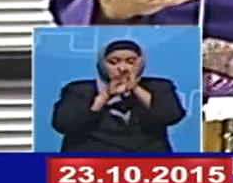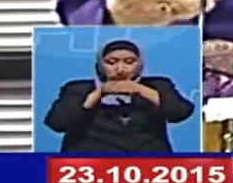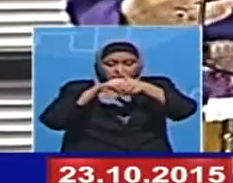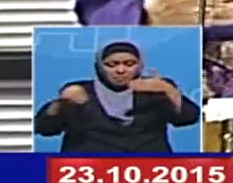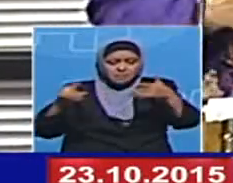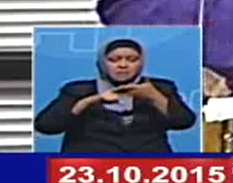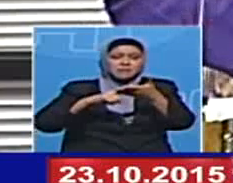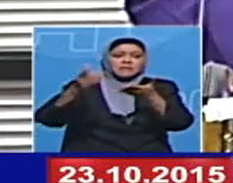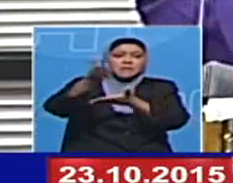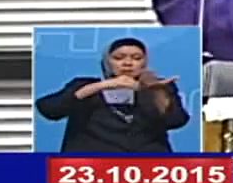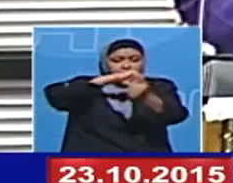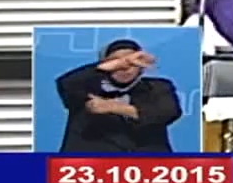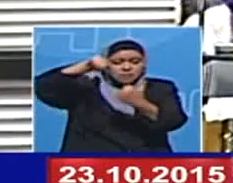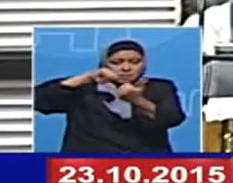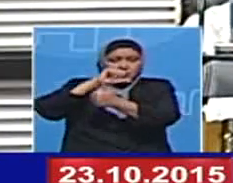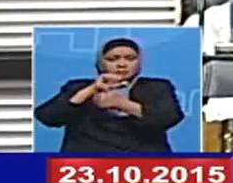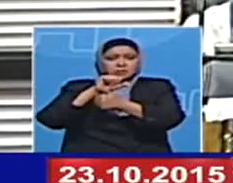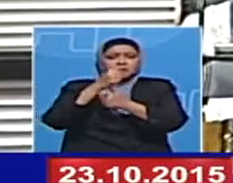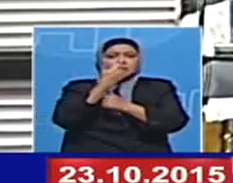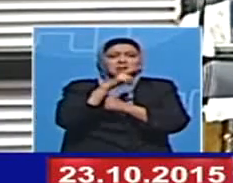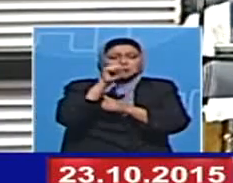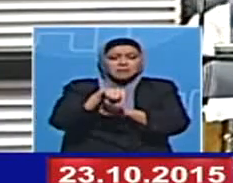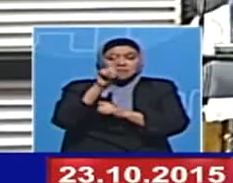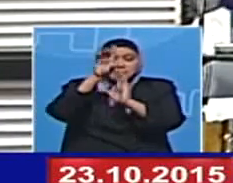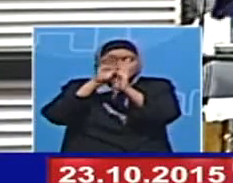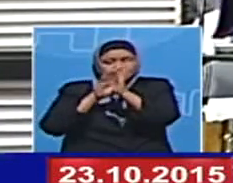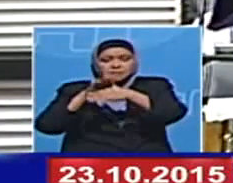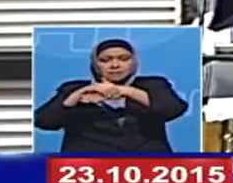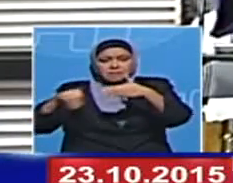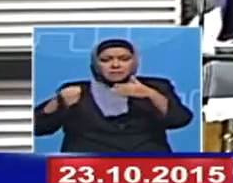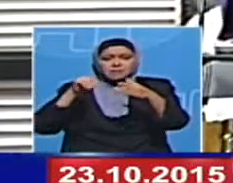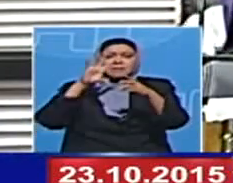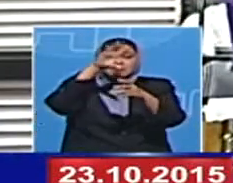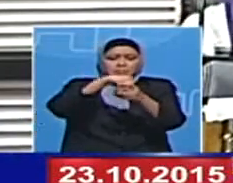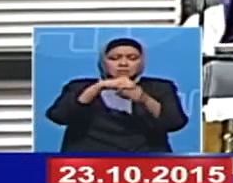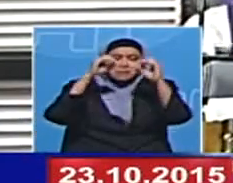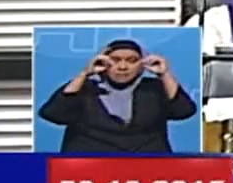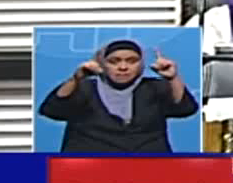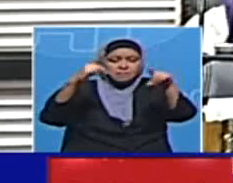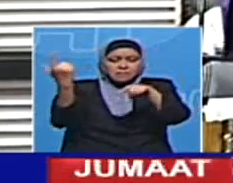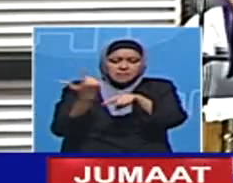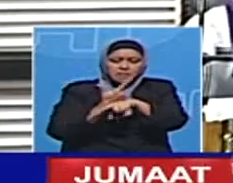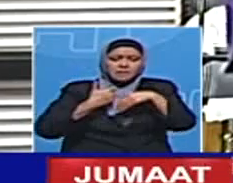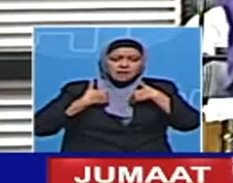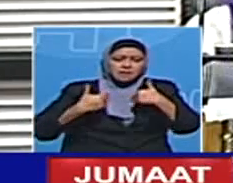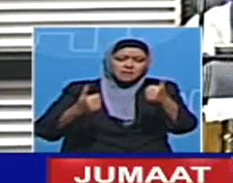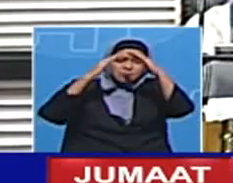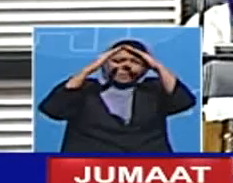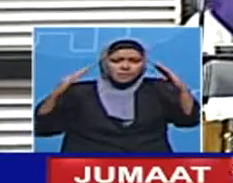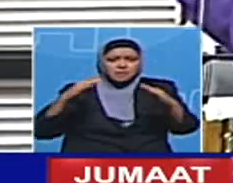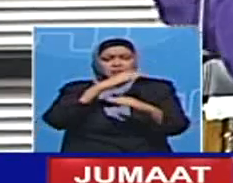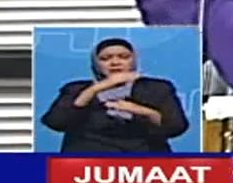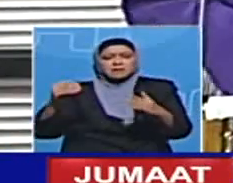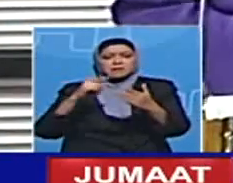oleh sektor sosial rm13.1 bilion merangkumi pendidikan dan latihan kesihatan Perumahan